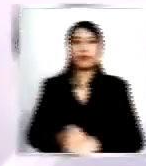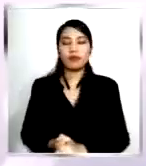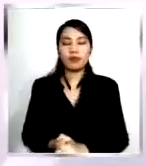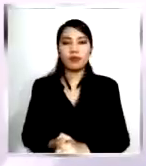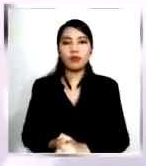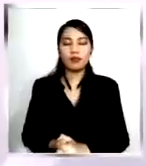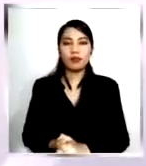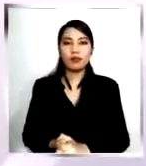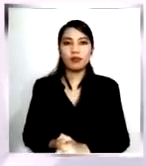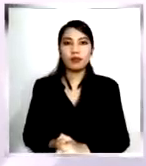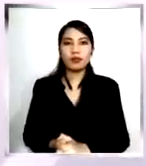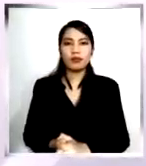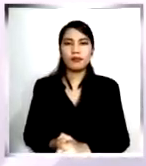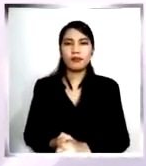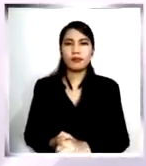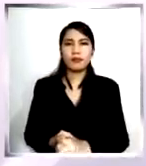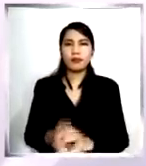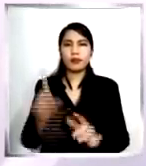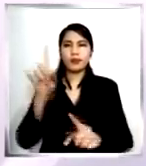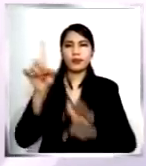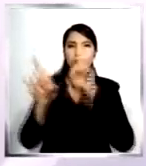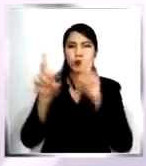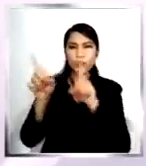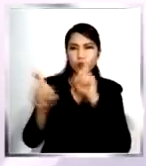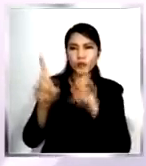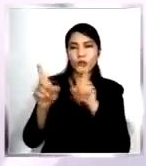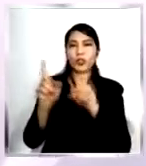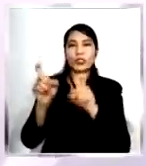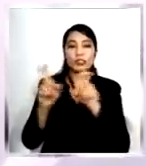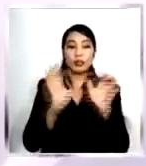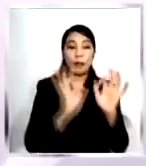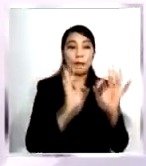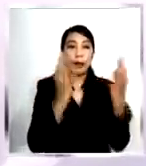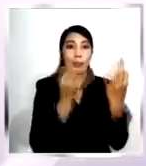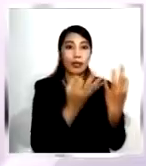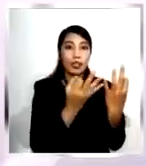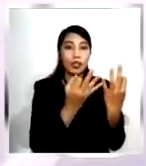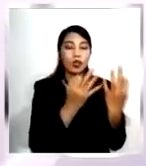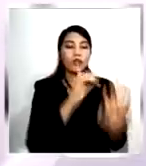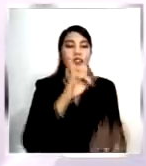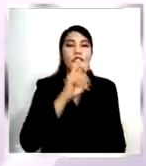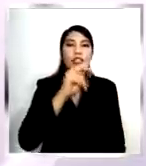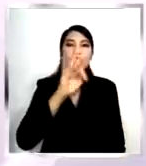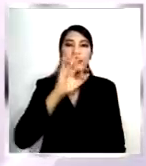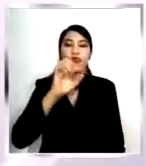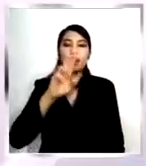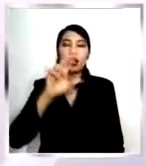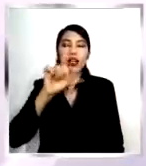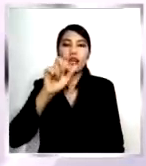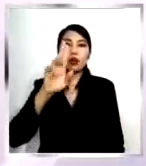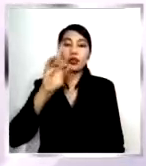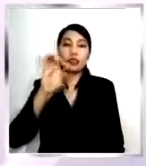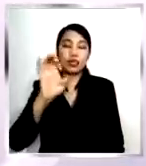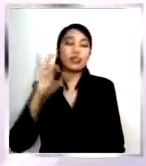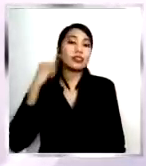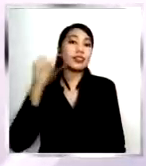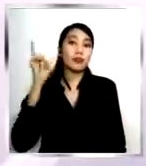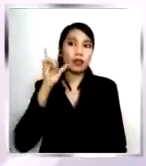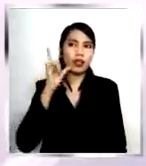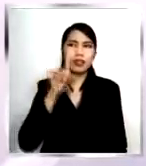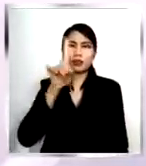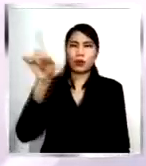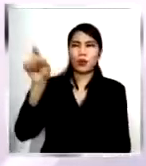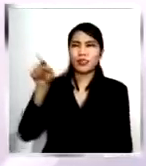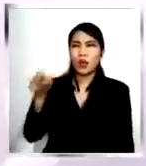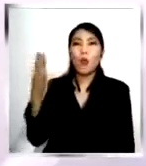Kinekwestiyon ang mga naulila ng transgender na si Jennifer Laude ang pagbibigay ng good conduct time allowance sa nakapatay sa